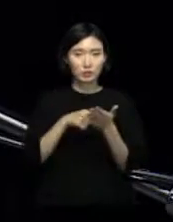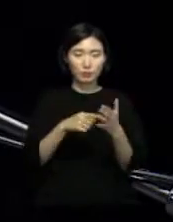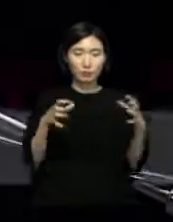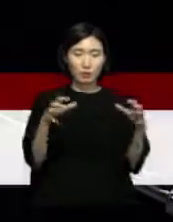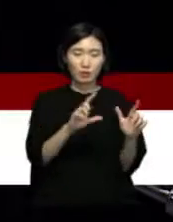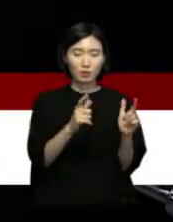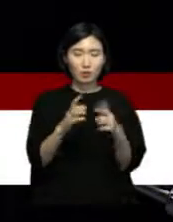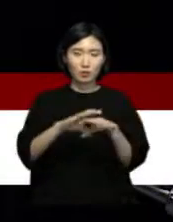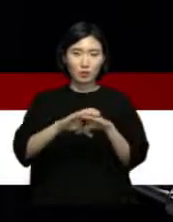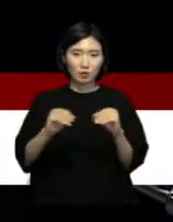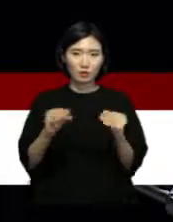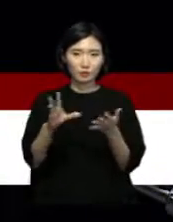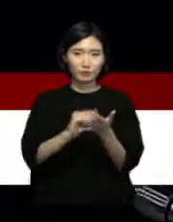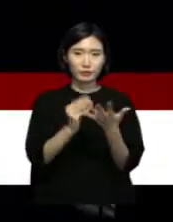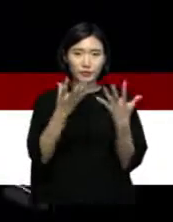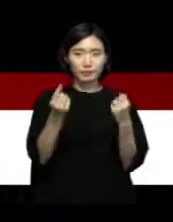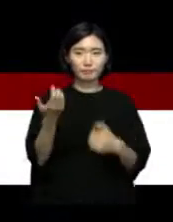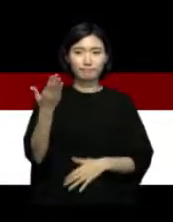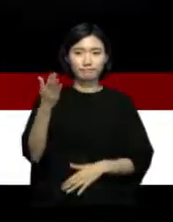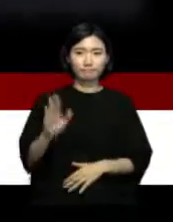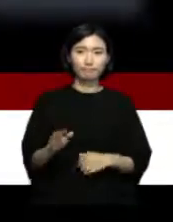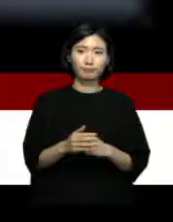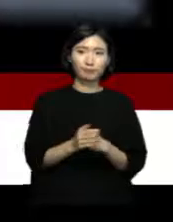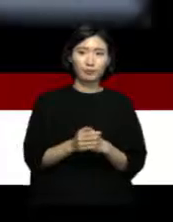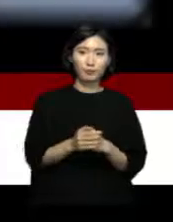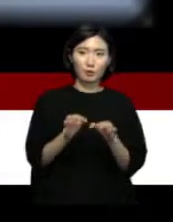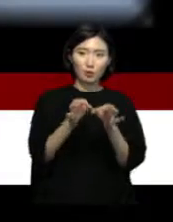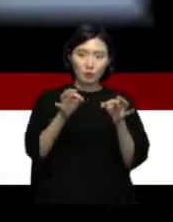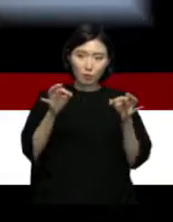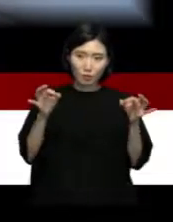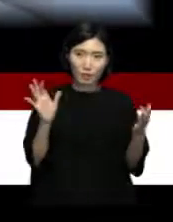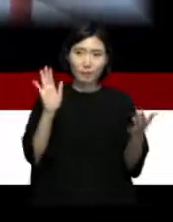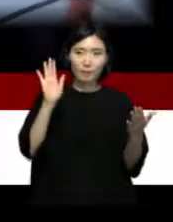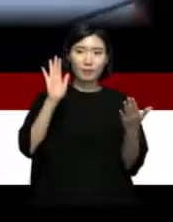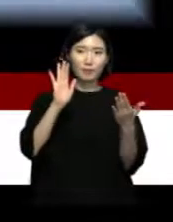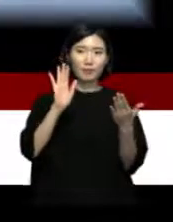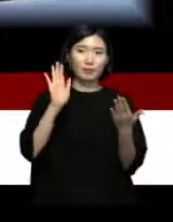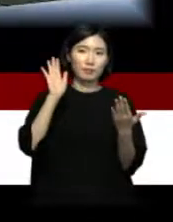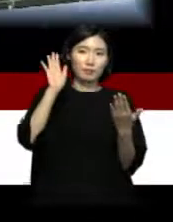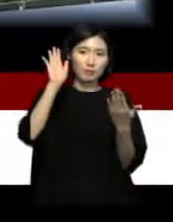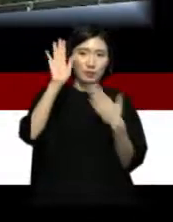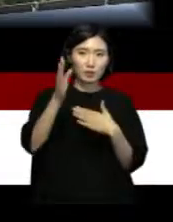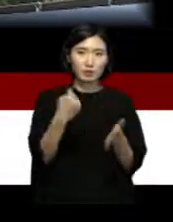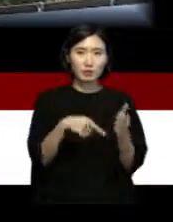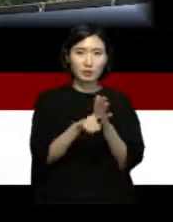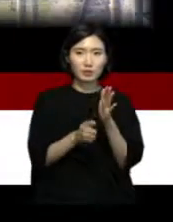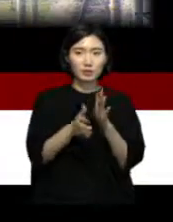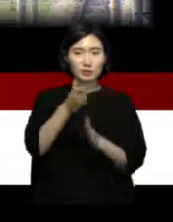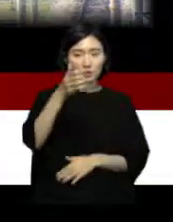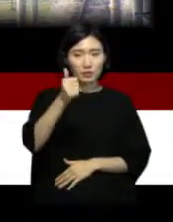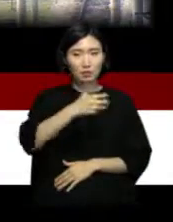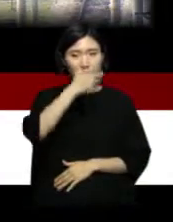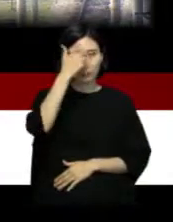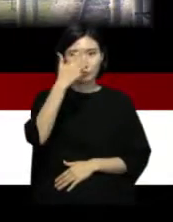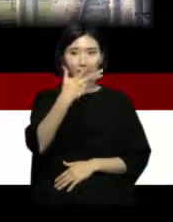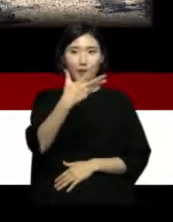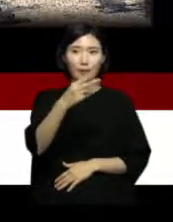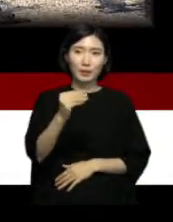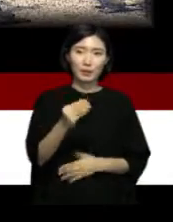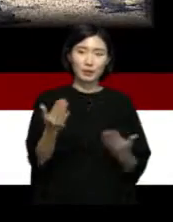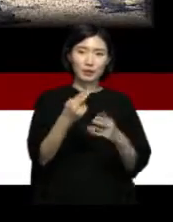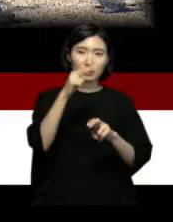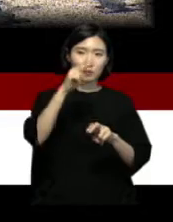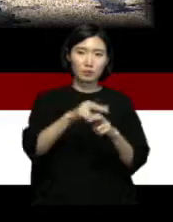가지 해결해야 될 숙제들이 많지만 장기적인 미래를 위해서 이곳에 시장님이 꿈꾸는 8만 개의